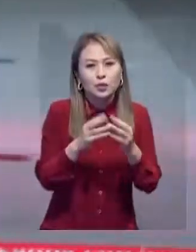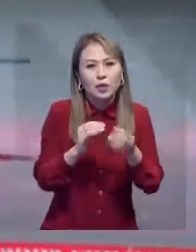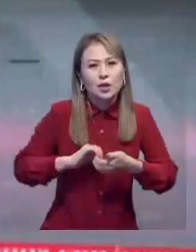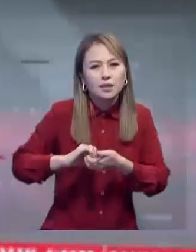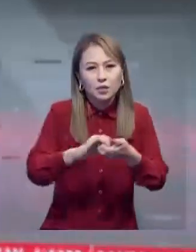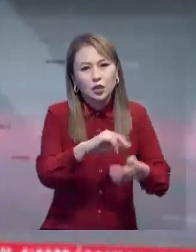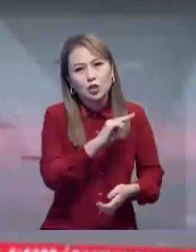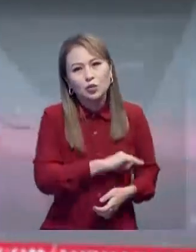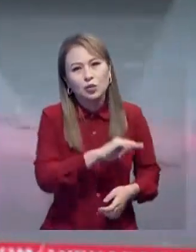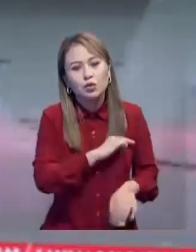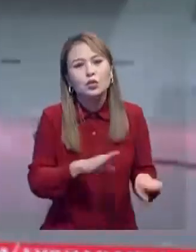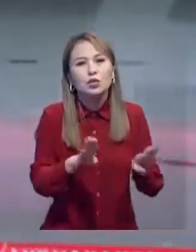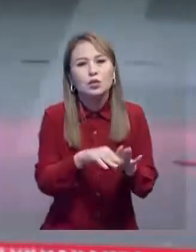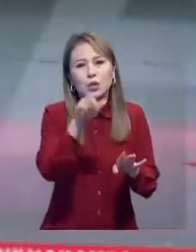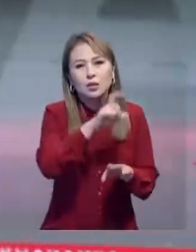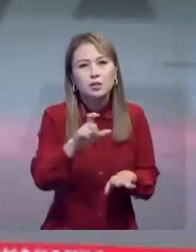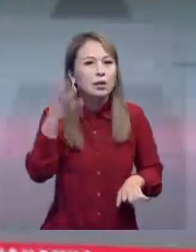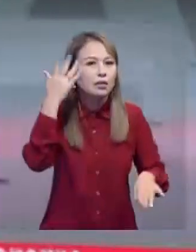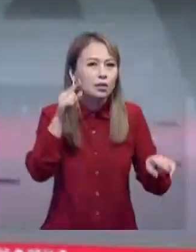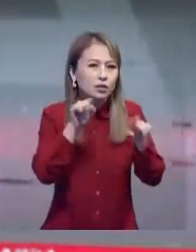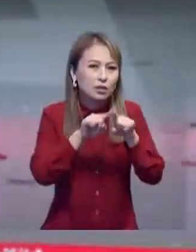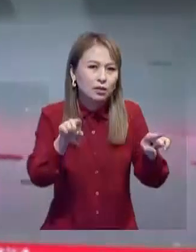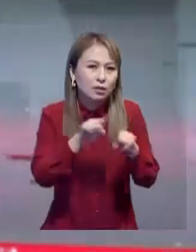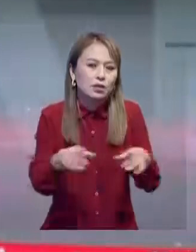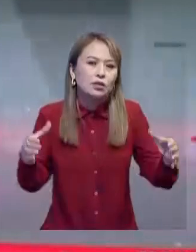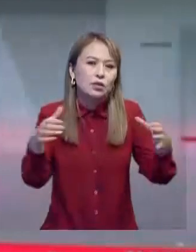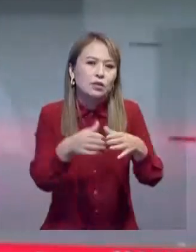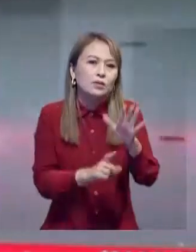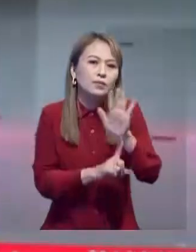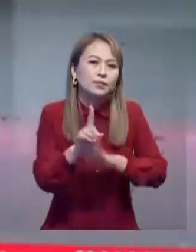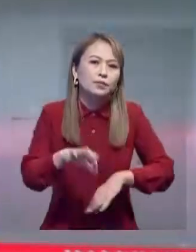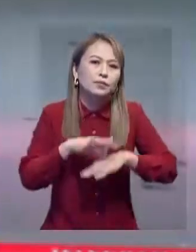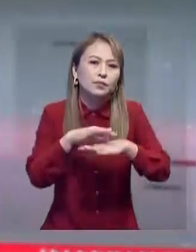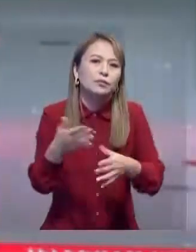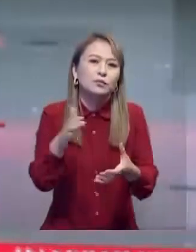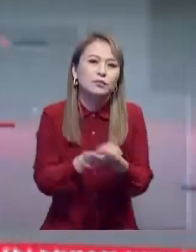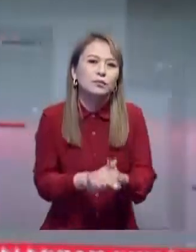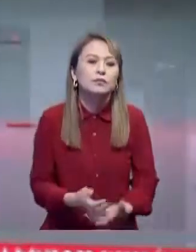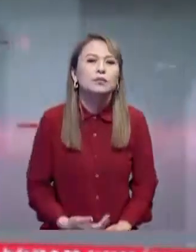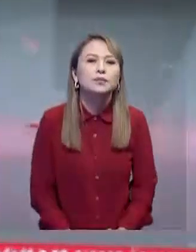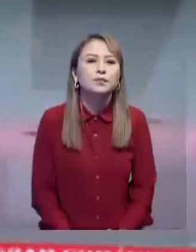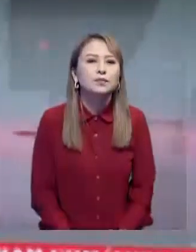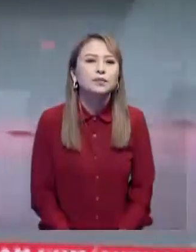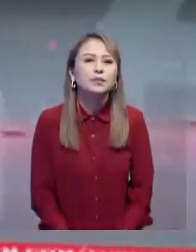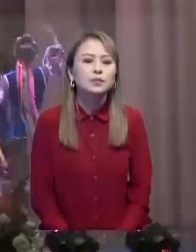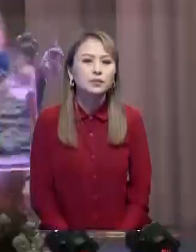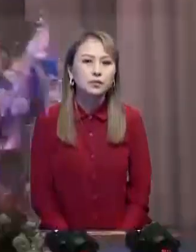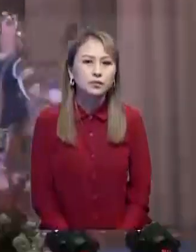ту еткен ассамблея жұмысын Шалғайдағы жұрт арасында насихаттап, атқарылған іс-шараларды таныстыру.